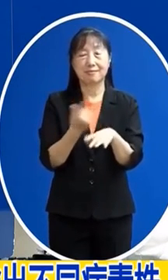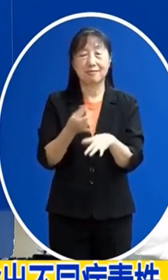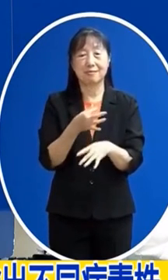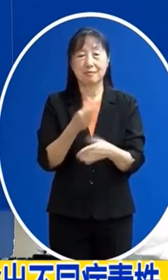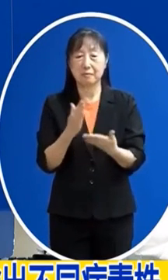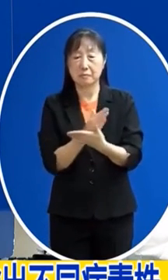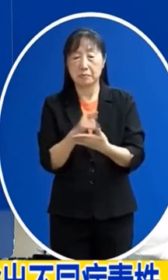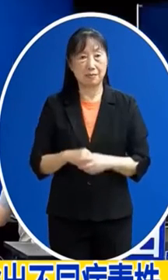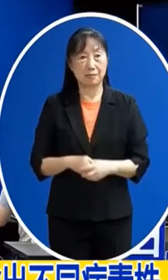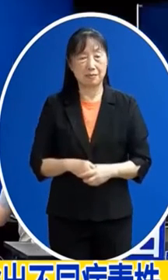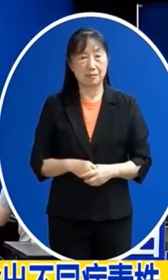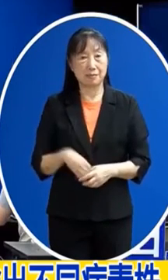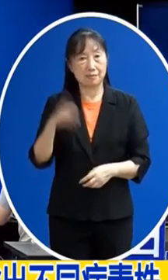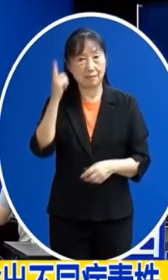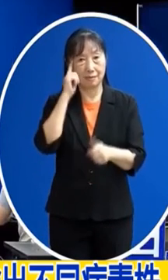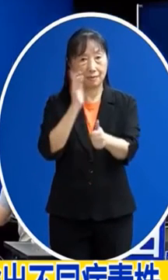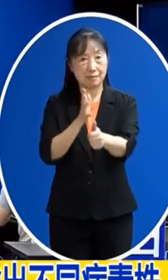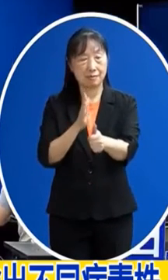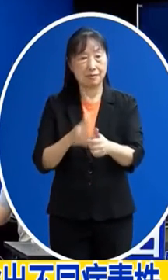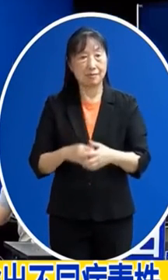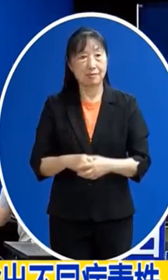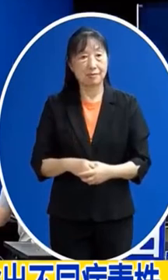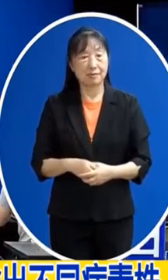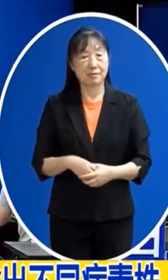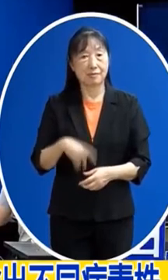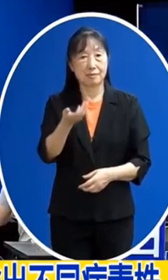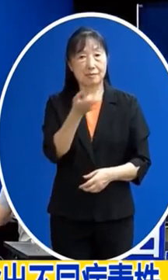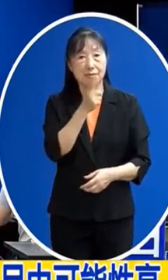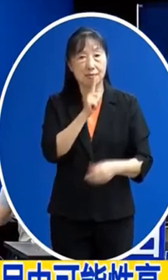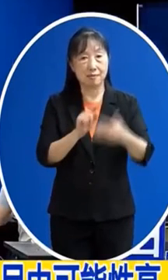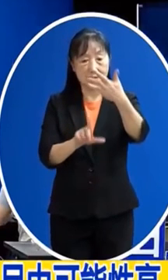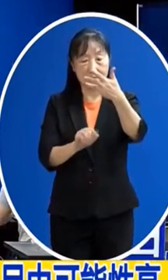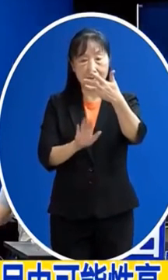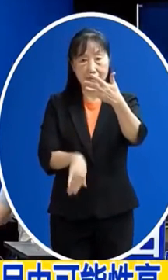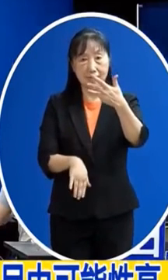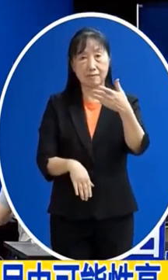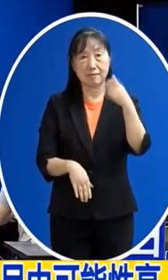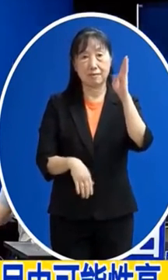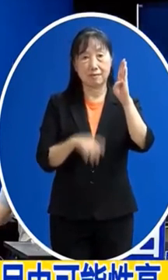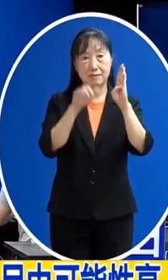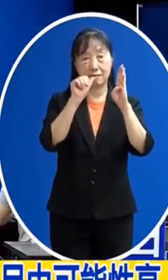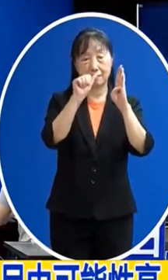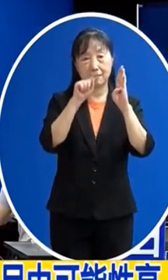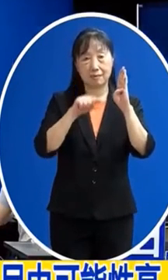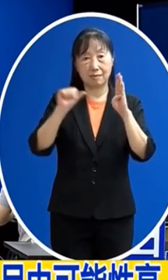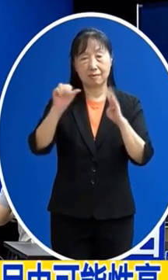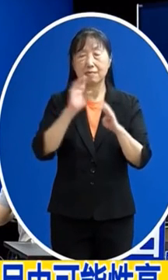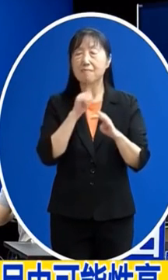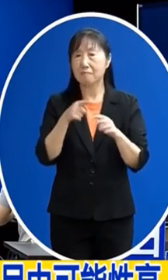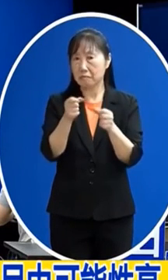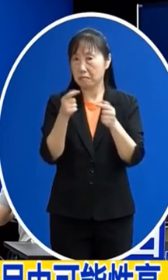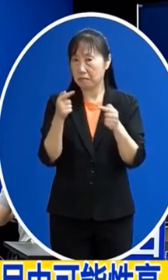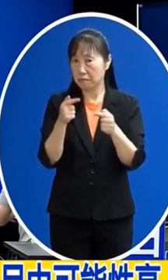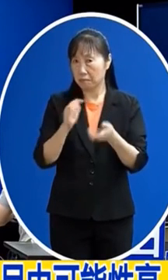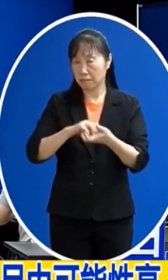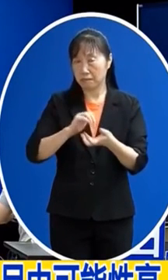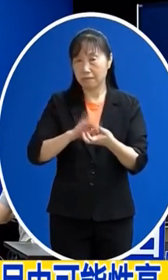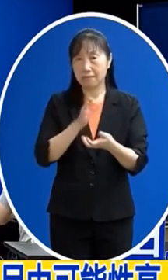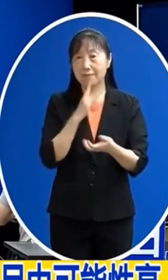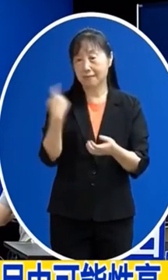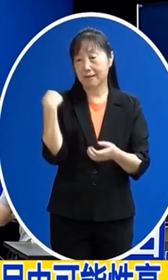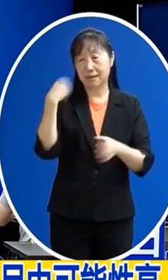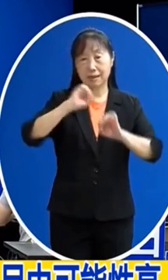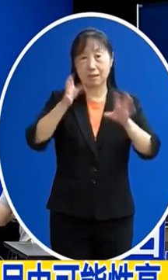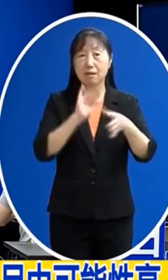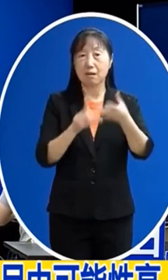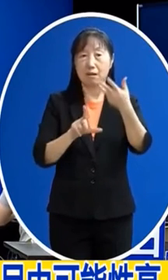估应该是没有。 想请教刚才您说到8月这个 BA.5 疫情会发生是有可能的，那昨天中部是说可能会